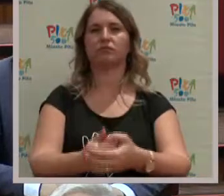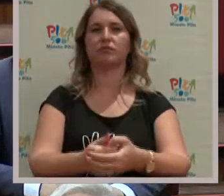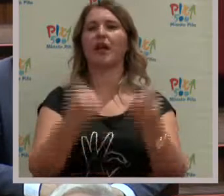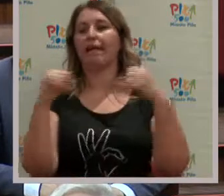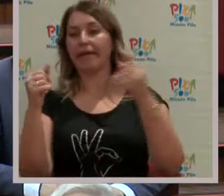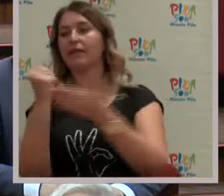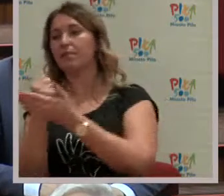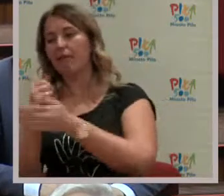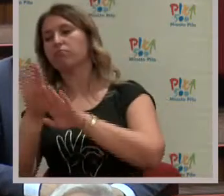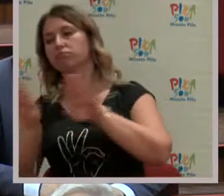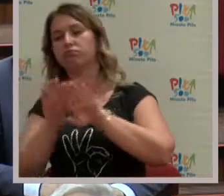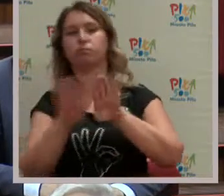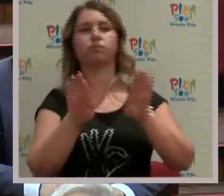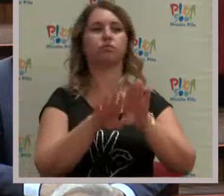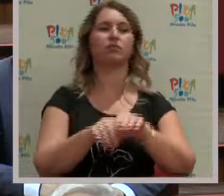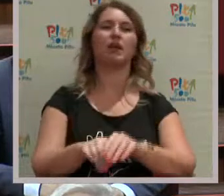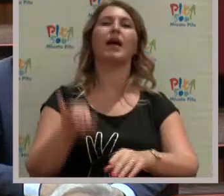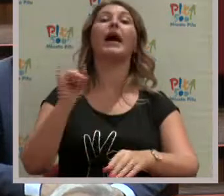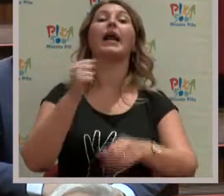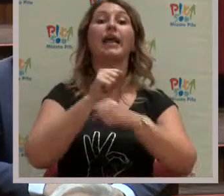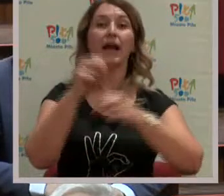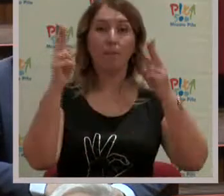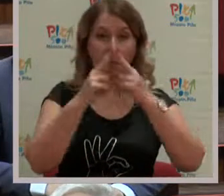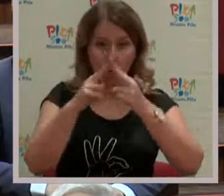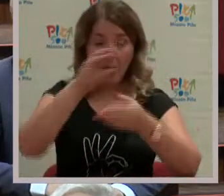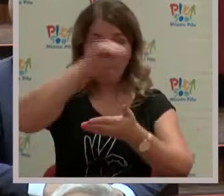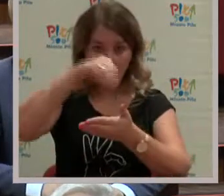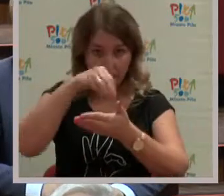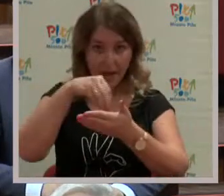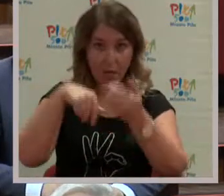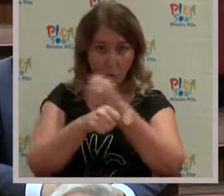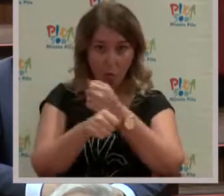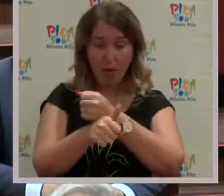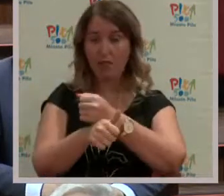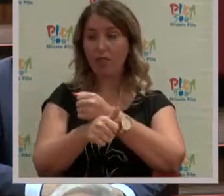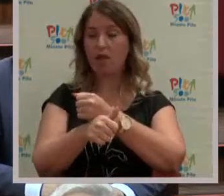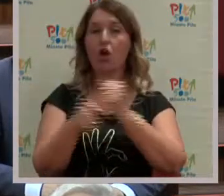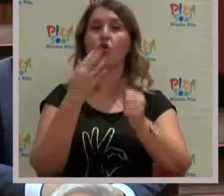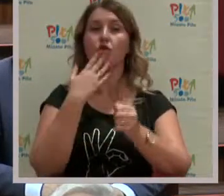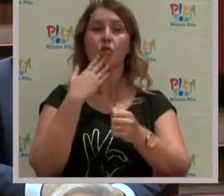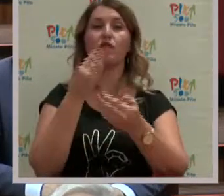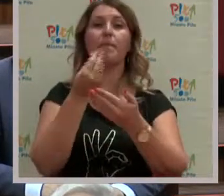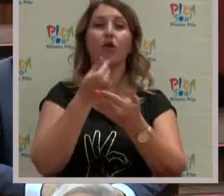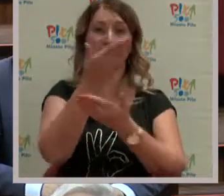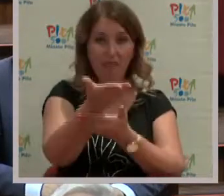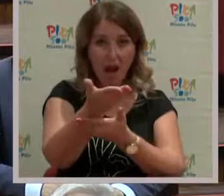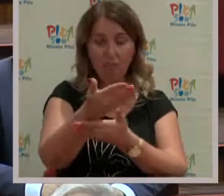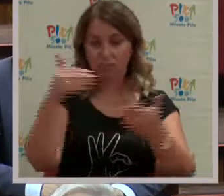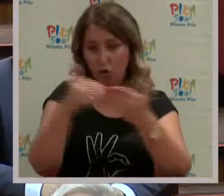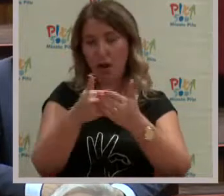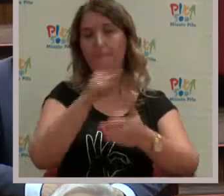robić wtedy, kiedy nam zbywa pieniędzy, a nie wtedy, kiedy ich brakuje. I